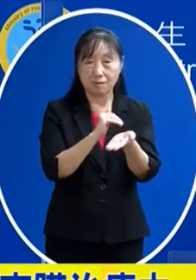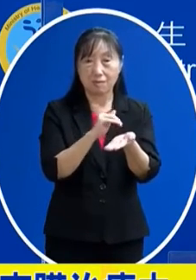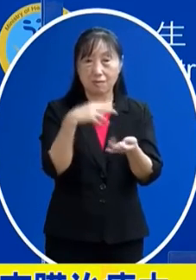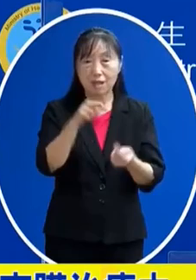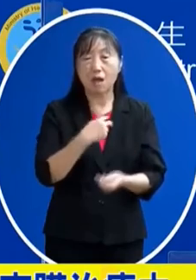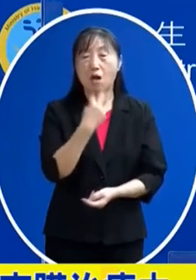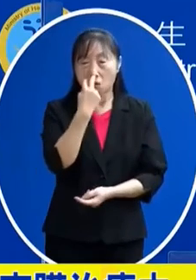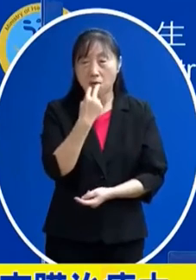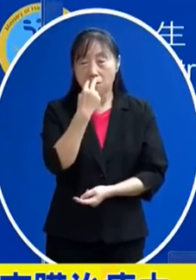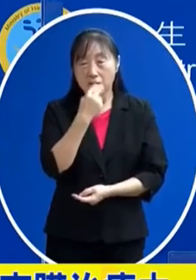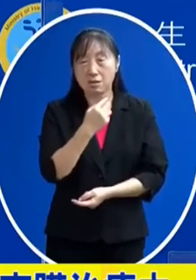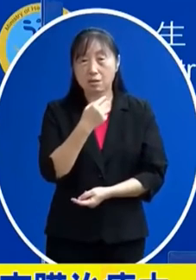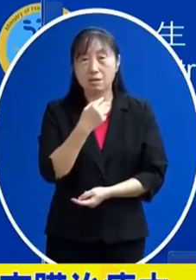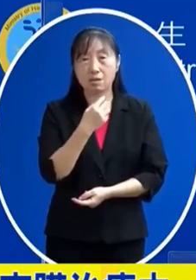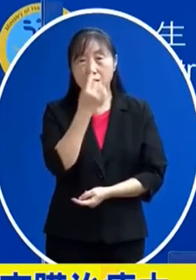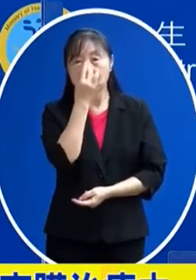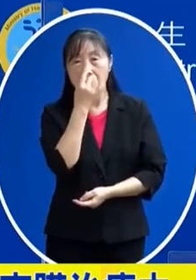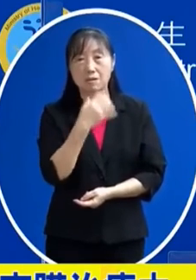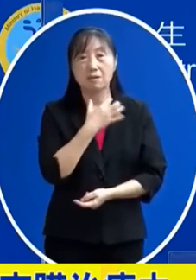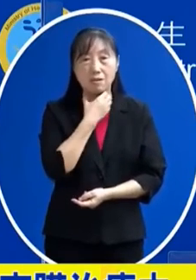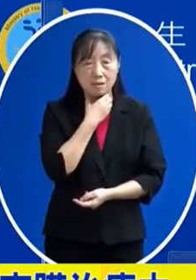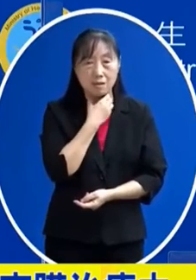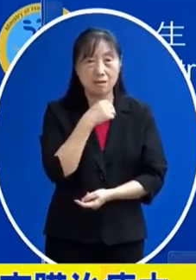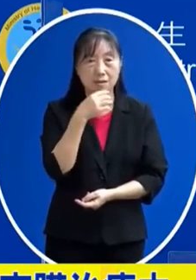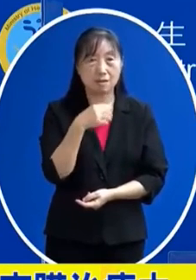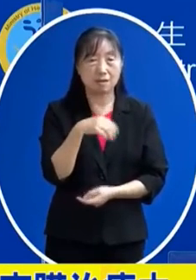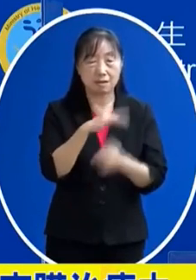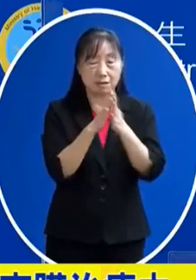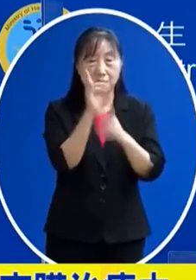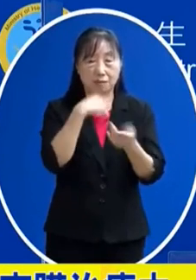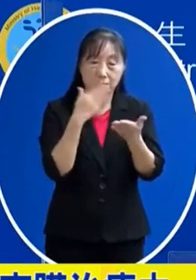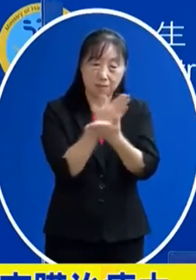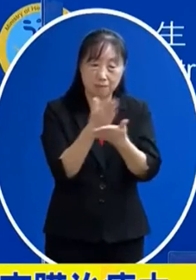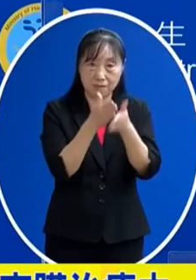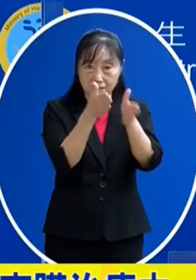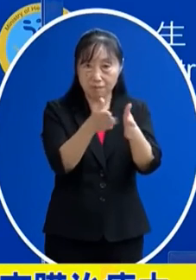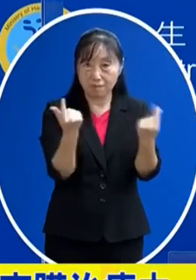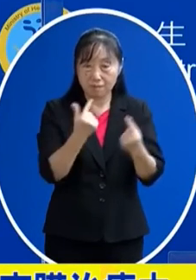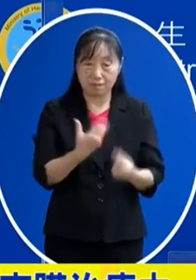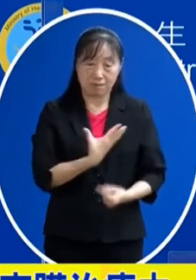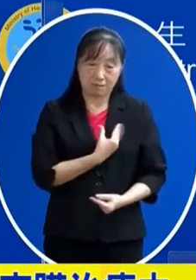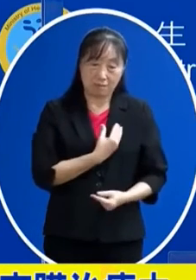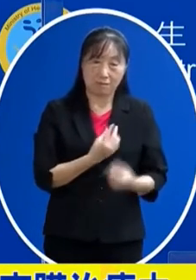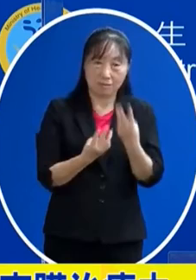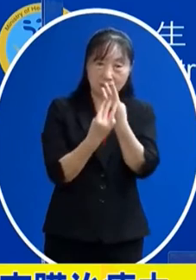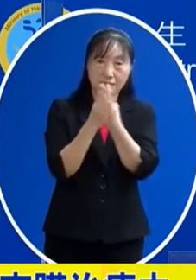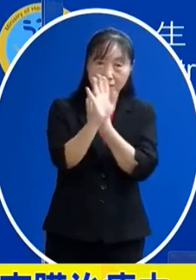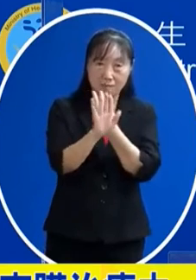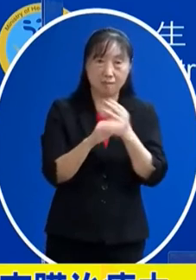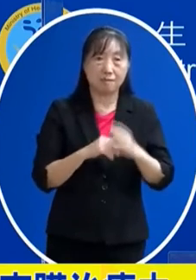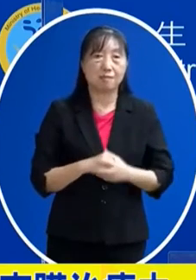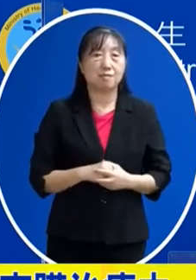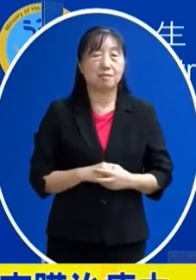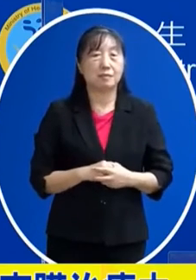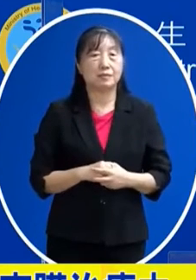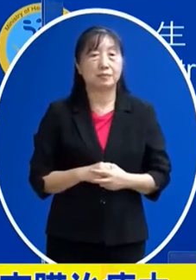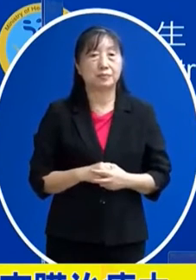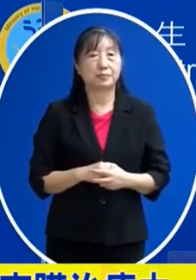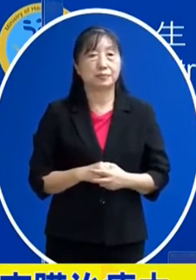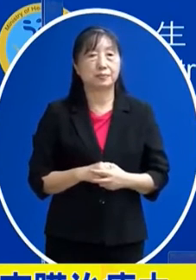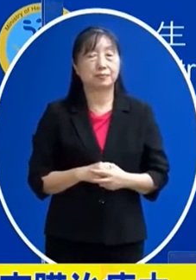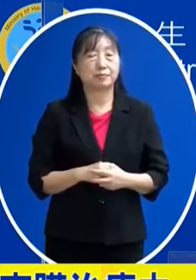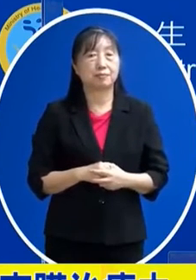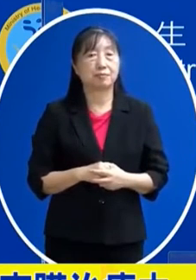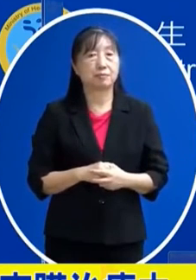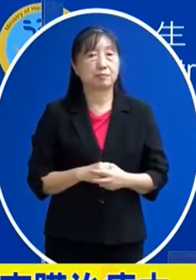还有呼吸喘啊，所以大概都有这些类似的症状，所以诊断是有疑似的心肌炎啊。那未来到